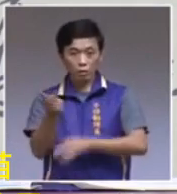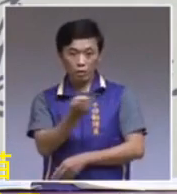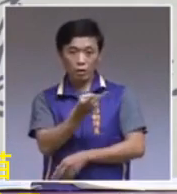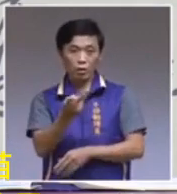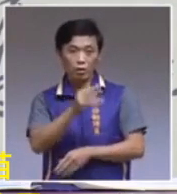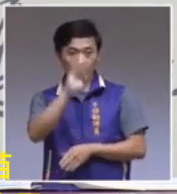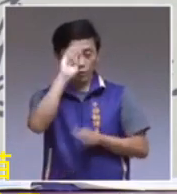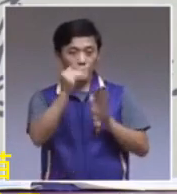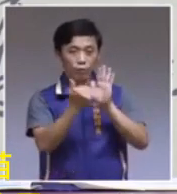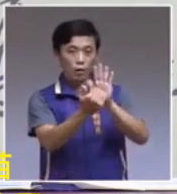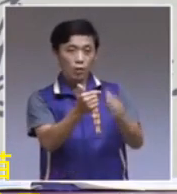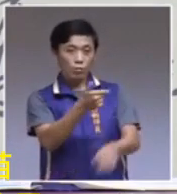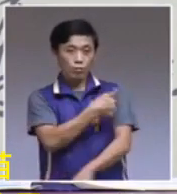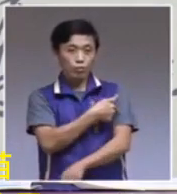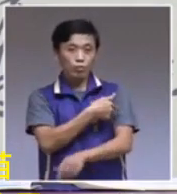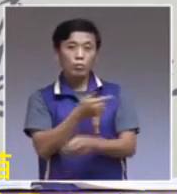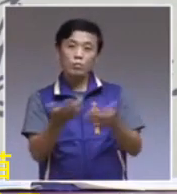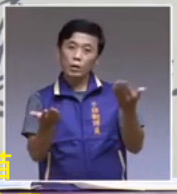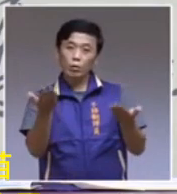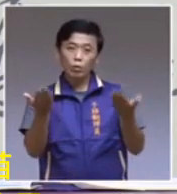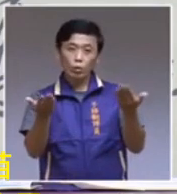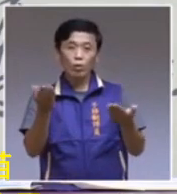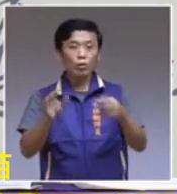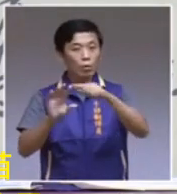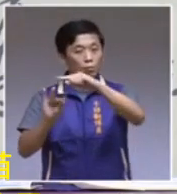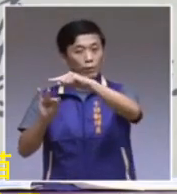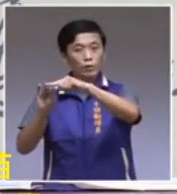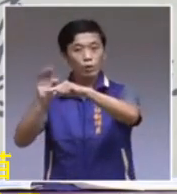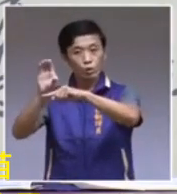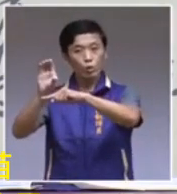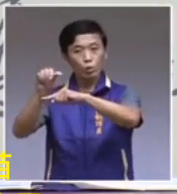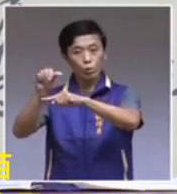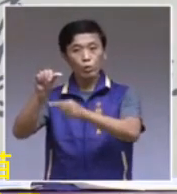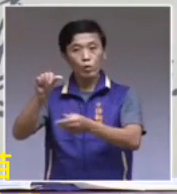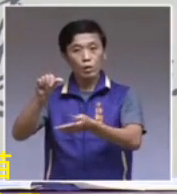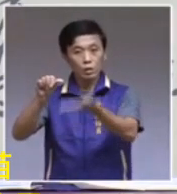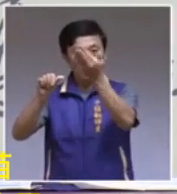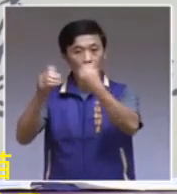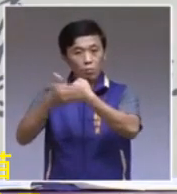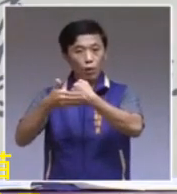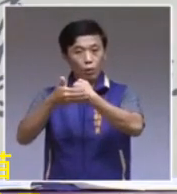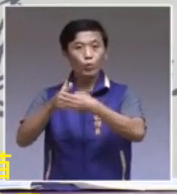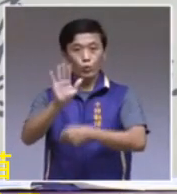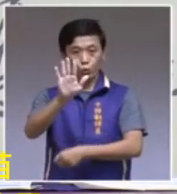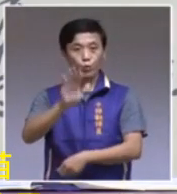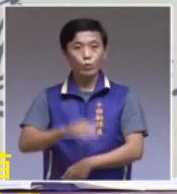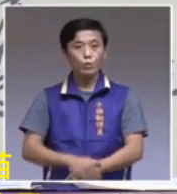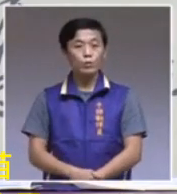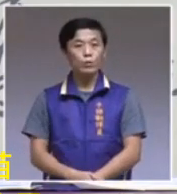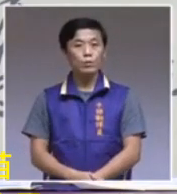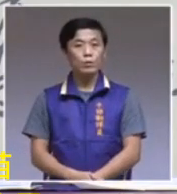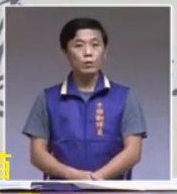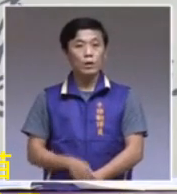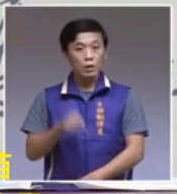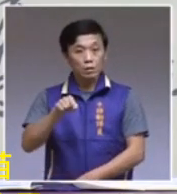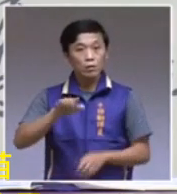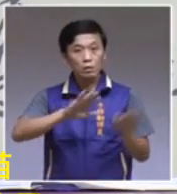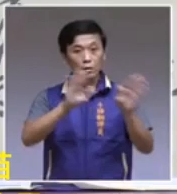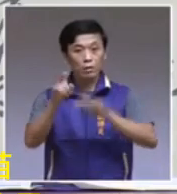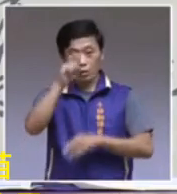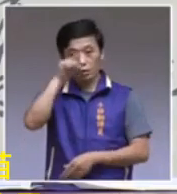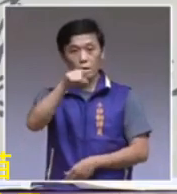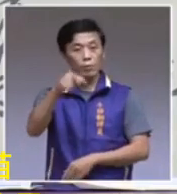多哈、哦，那都几乎高达95%以上的保护力。好、哦，所以这个部分请大家放心